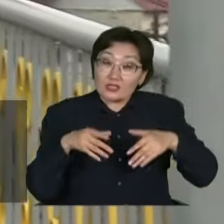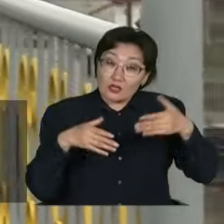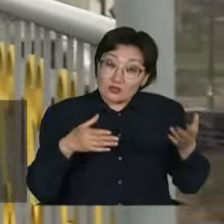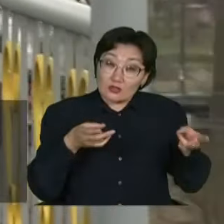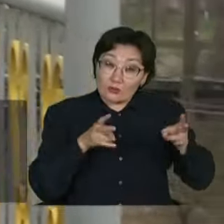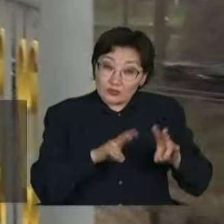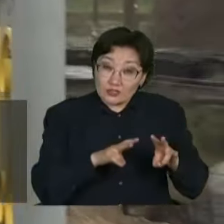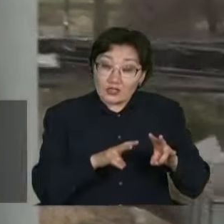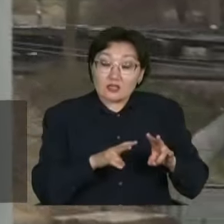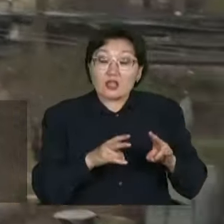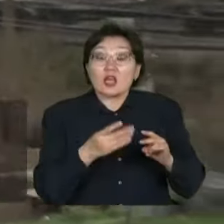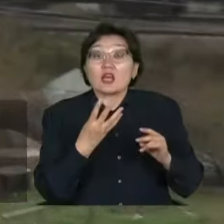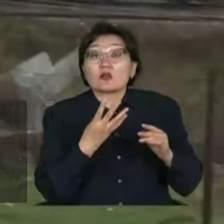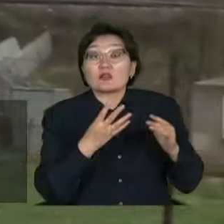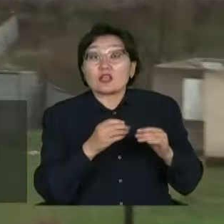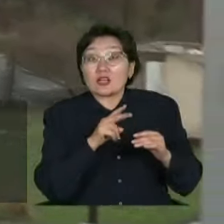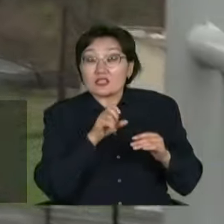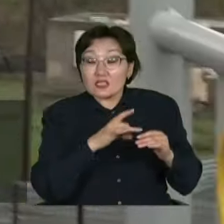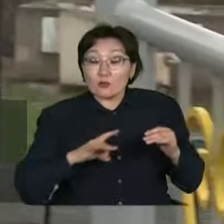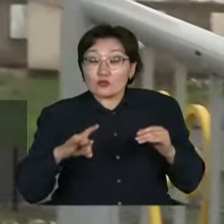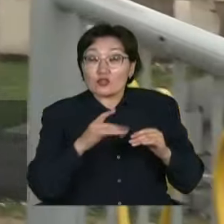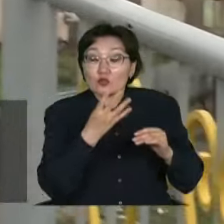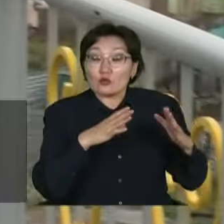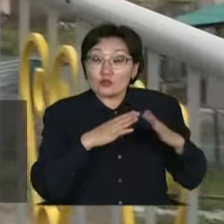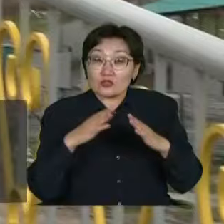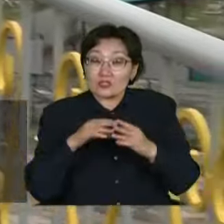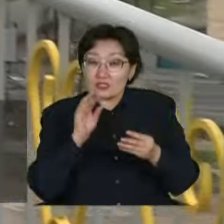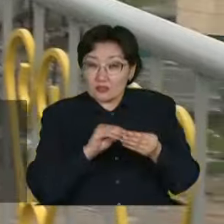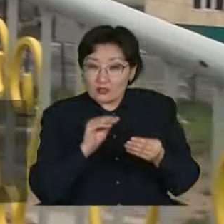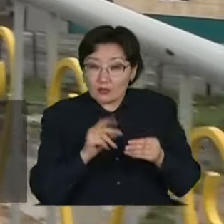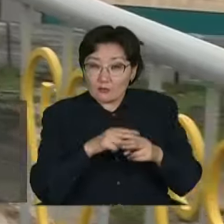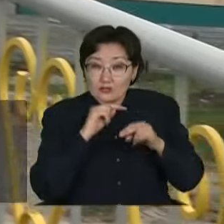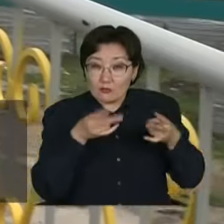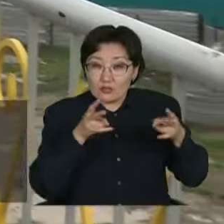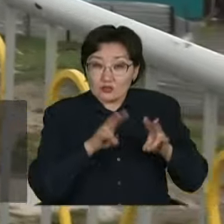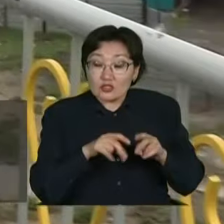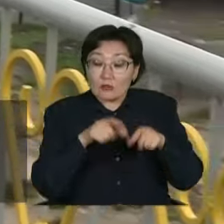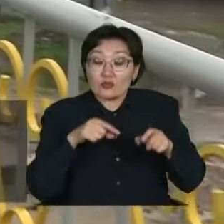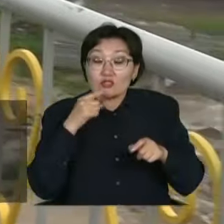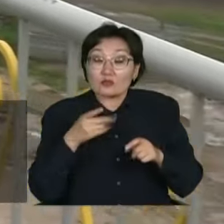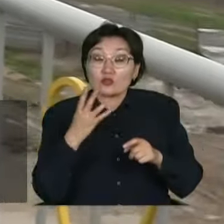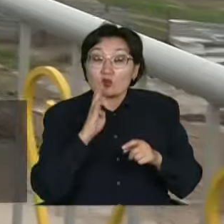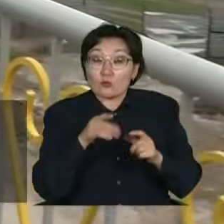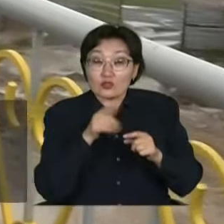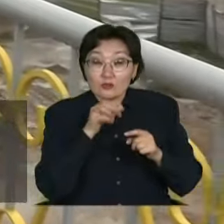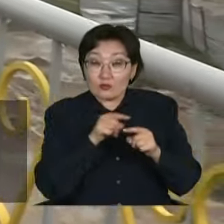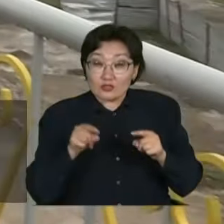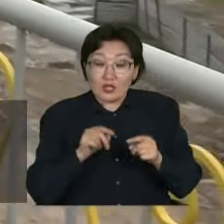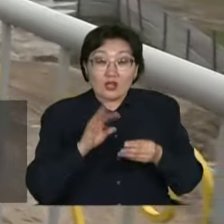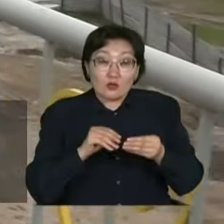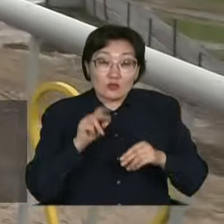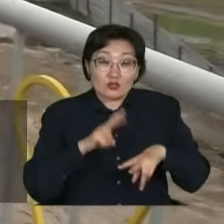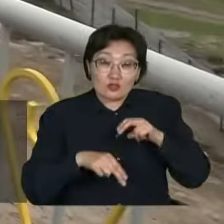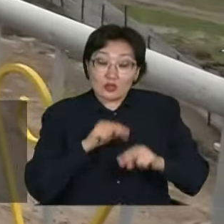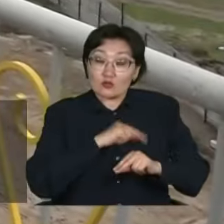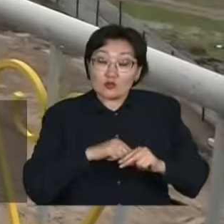жақ іргесінде қалып қойған Қарасай ауданына қарасты 4 үй сол күйі елеусіз тұр. Тұрғындардың айтуынша 4 жыл бойы үздіксіз құрылыс